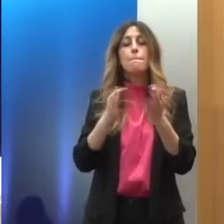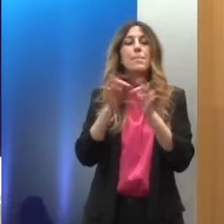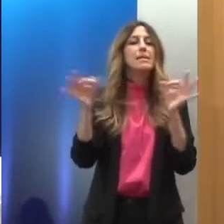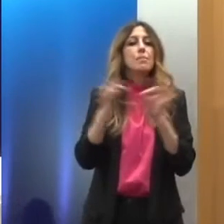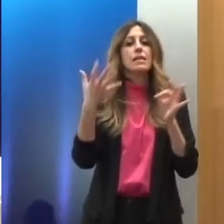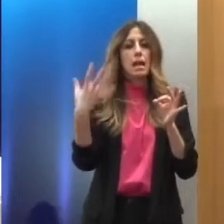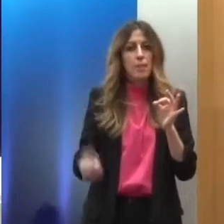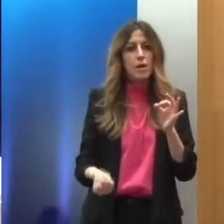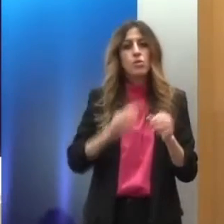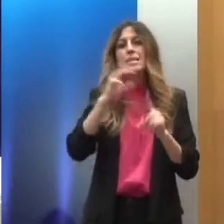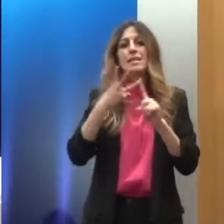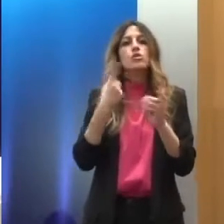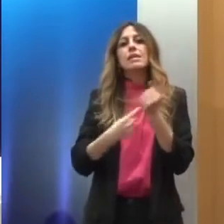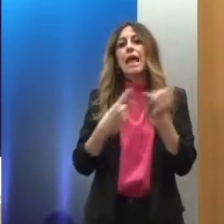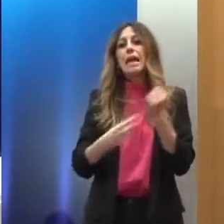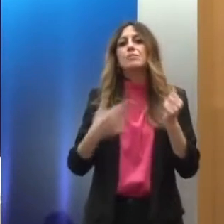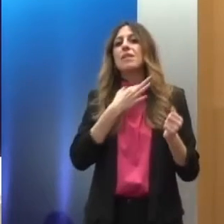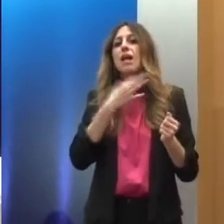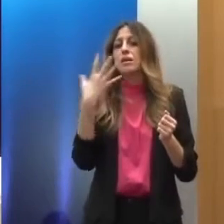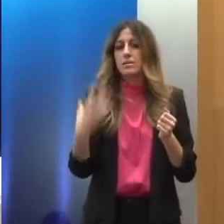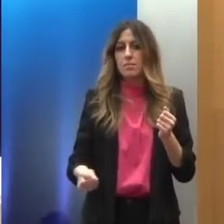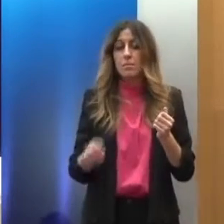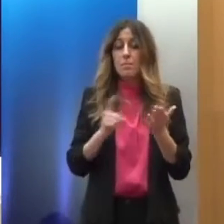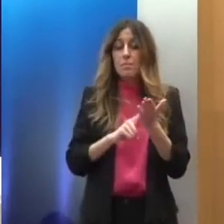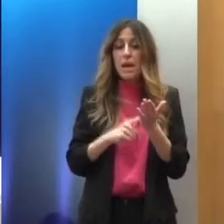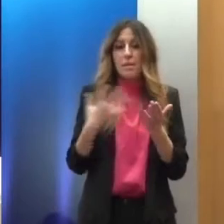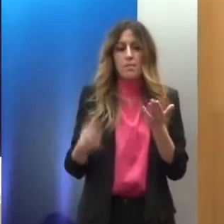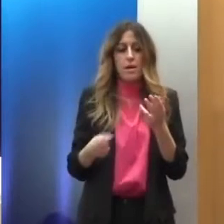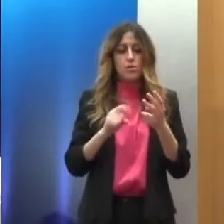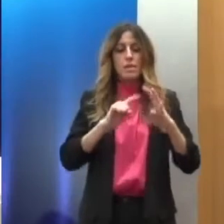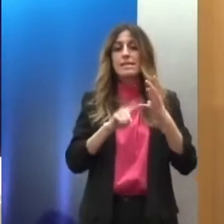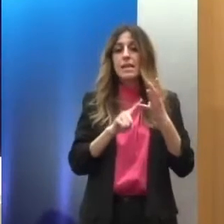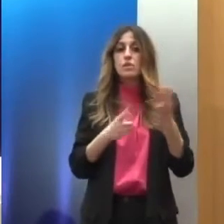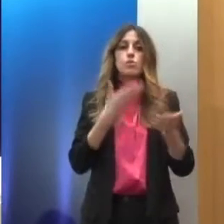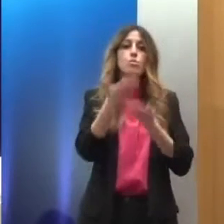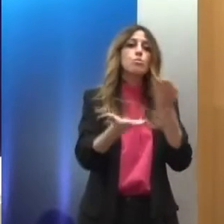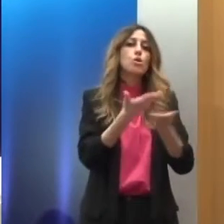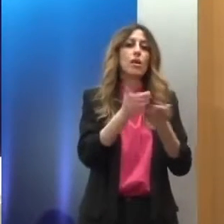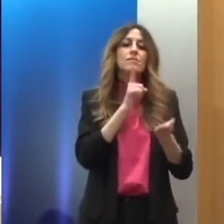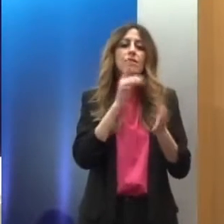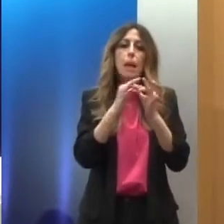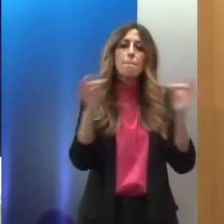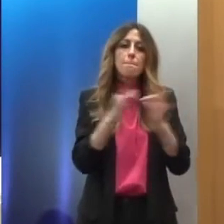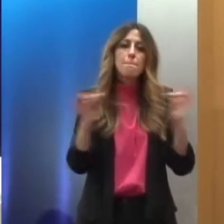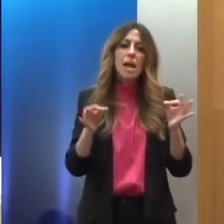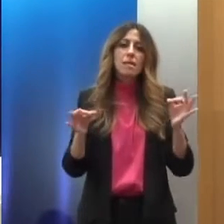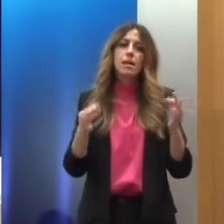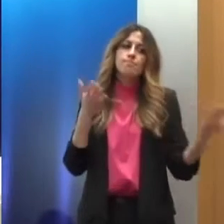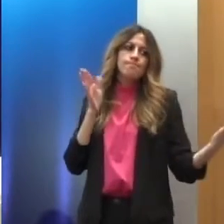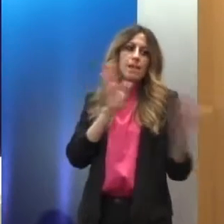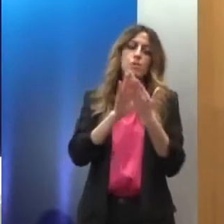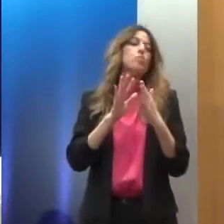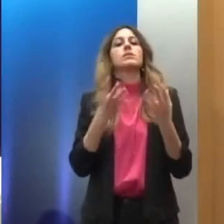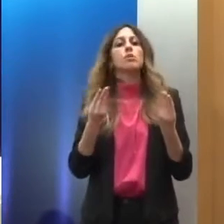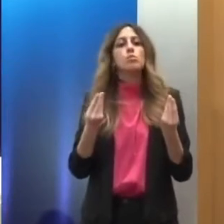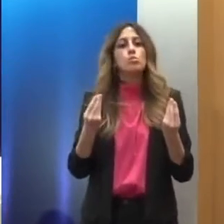κενών αναγκών, τρίτον στρατηγική μέσω συγκεκριμένων συστάσεων πώς πρέπει αυτά τα μέτρα να αντιμετωπιστούν, με